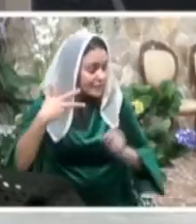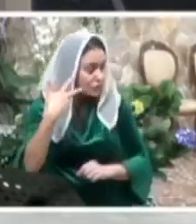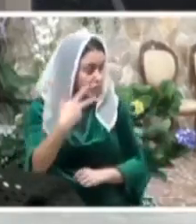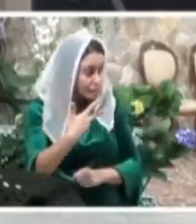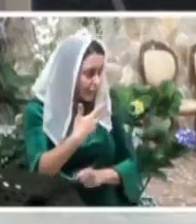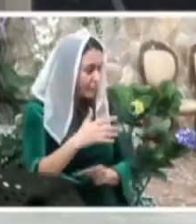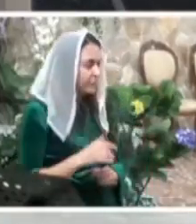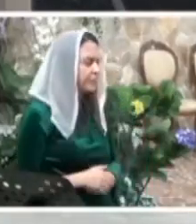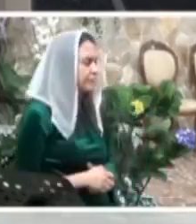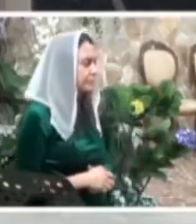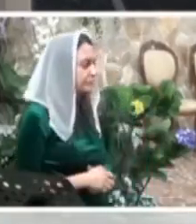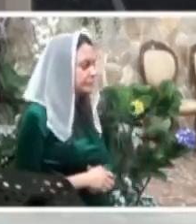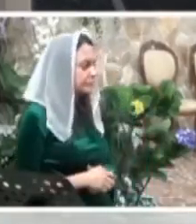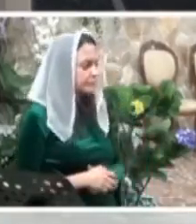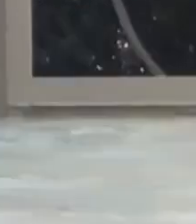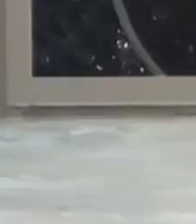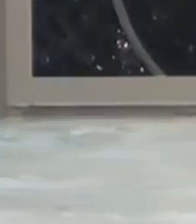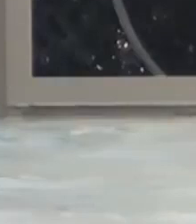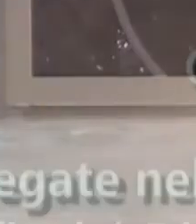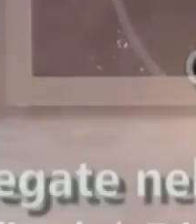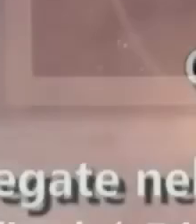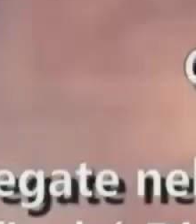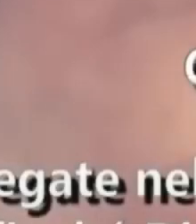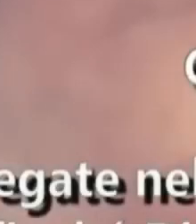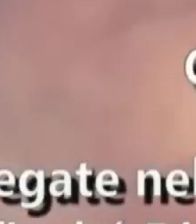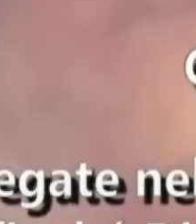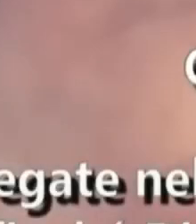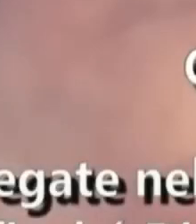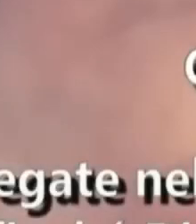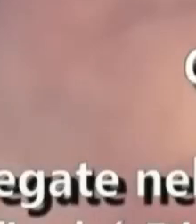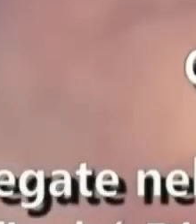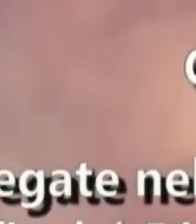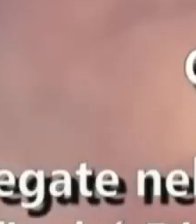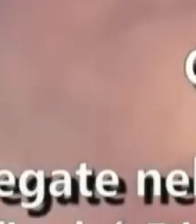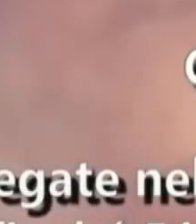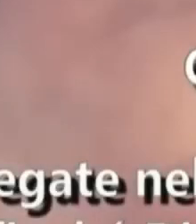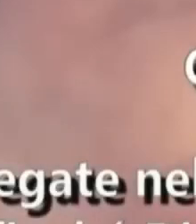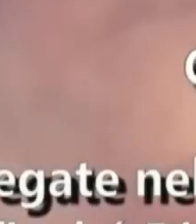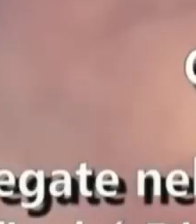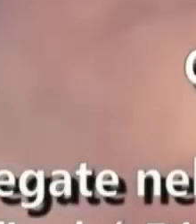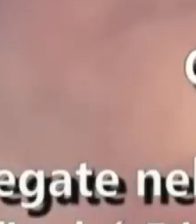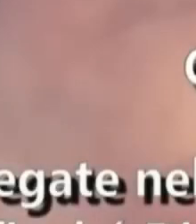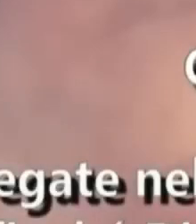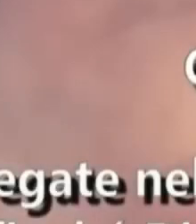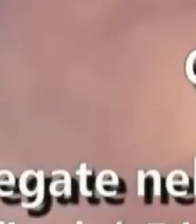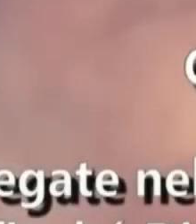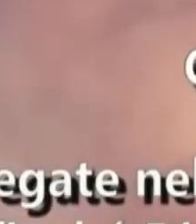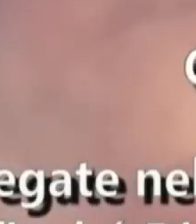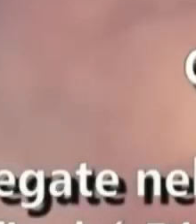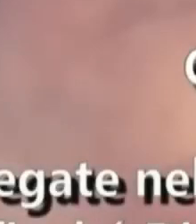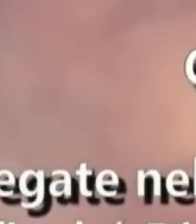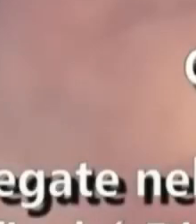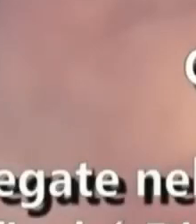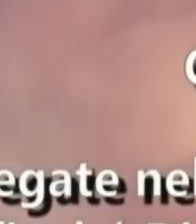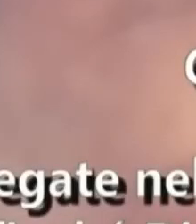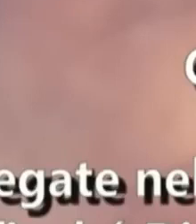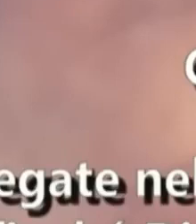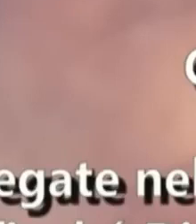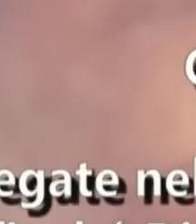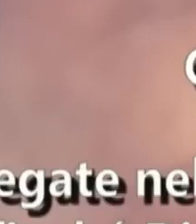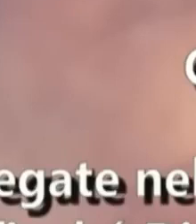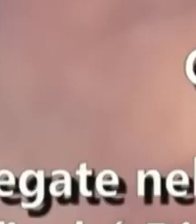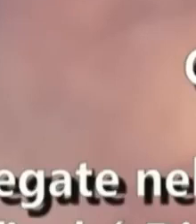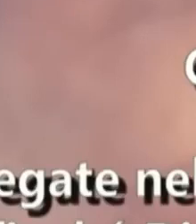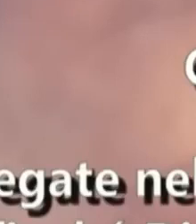ai credenti di Colosse dice: pregate nello stesso tempo anche per noi, affinché Dio